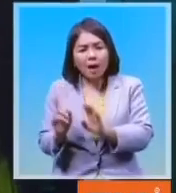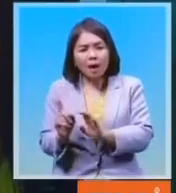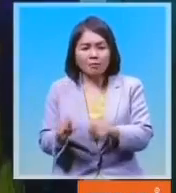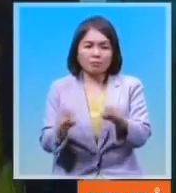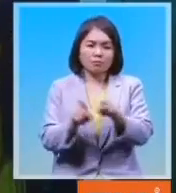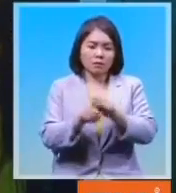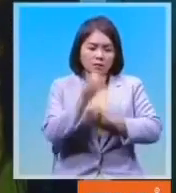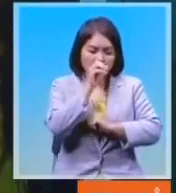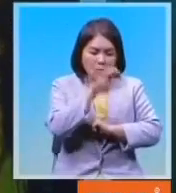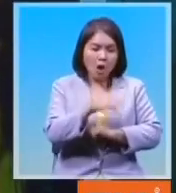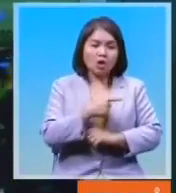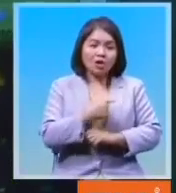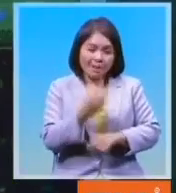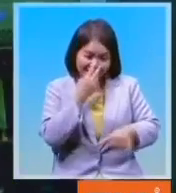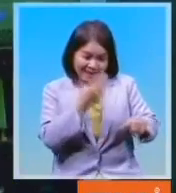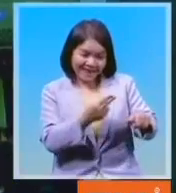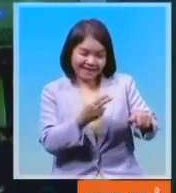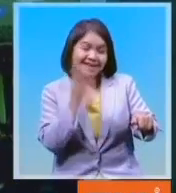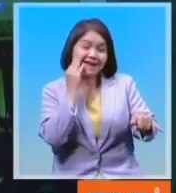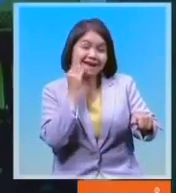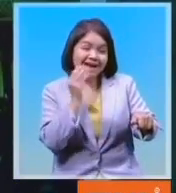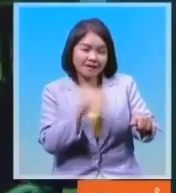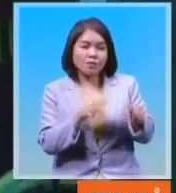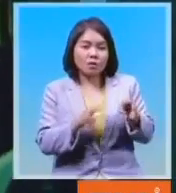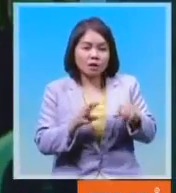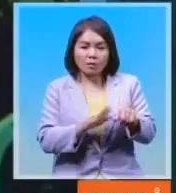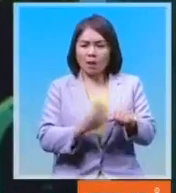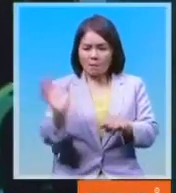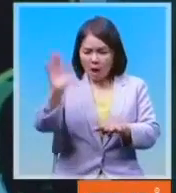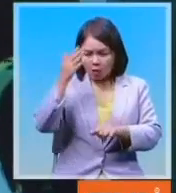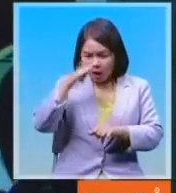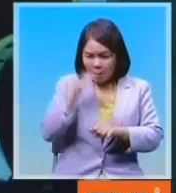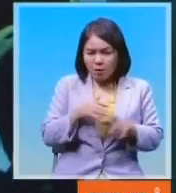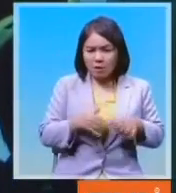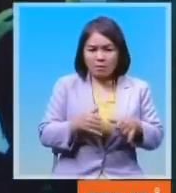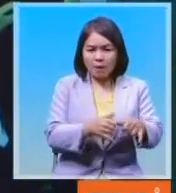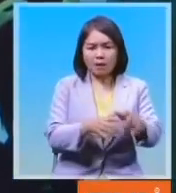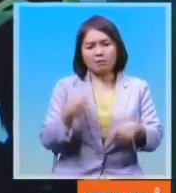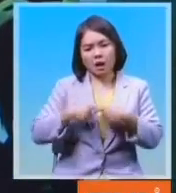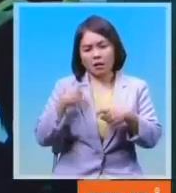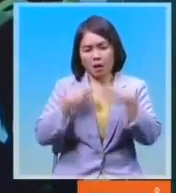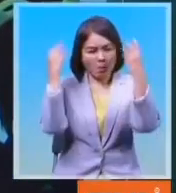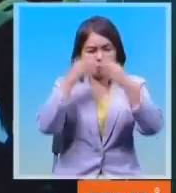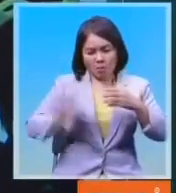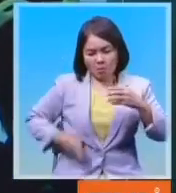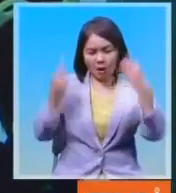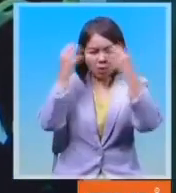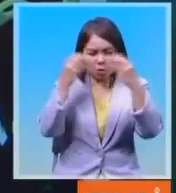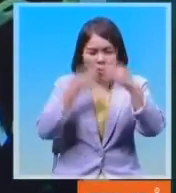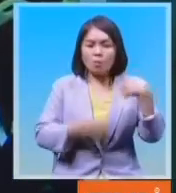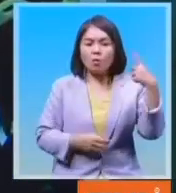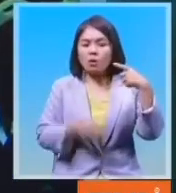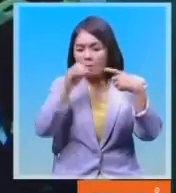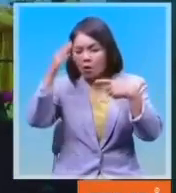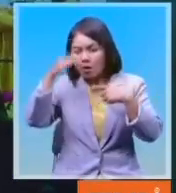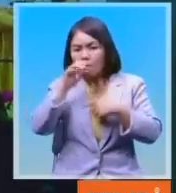กก็คือว่าชอบมาเล่นกับเห็นเจ้าลูเตอร์มันน่ารักใช่ไหม ใช่ แต่น้องสายคือเขาจะพยายามเดินทางไปไหนก็ไปลำบากเลย ใช่ค่ะน้องสายบอกเลยบอกว่าถ้าเกิดเจ